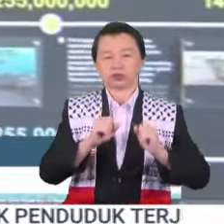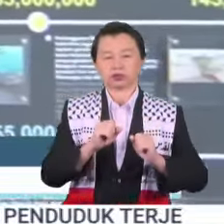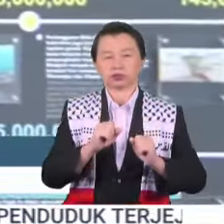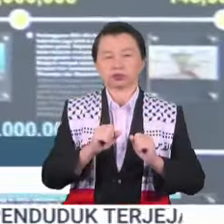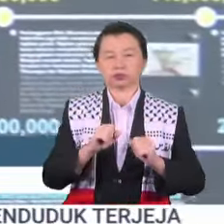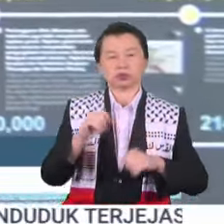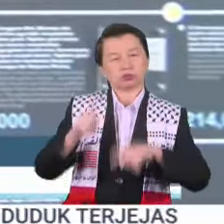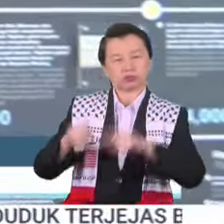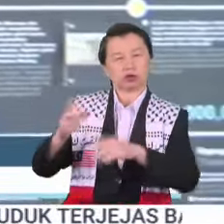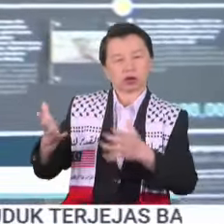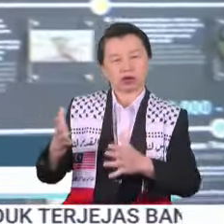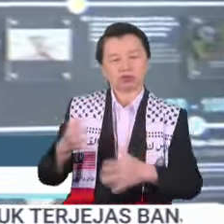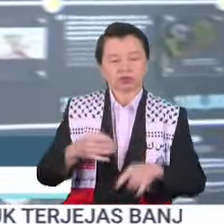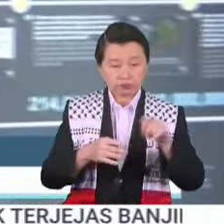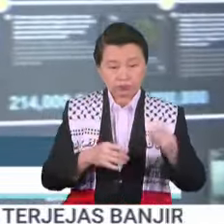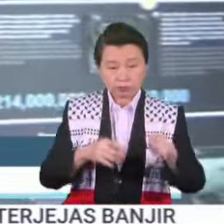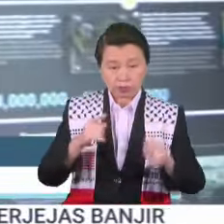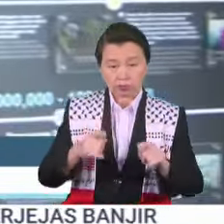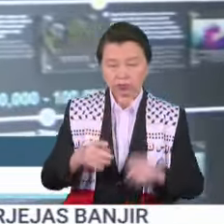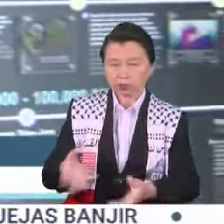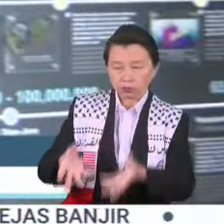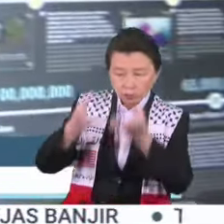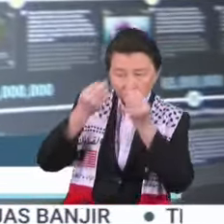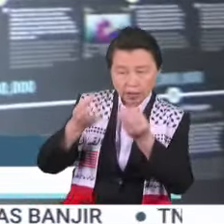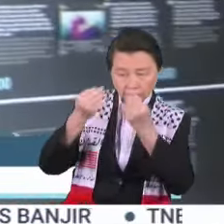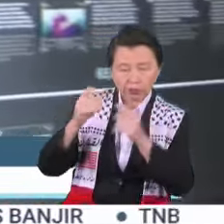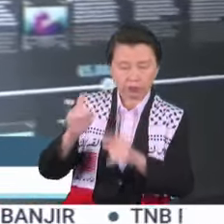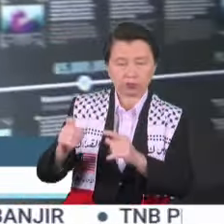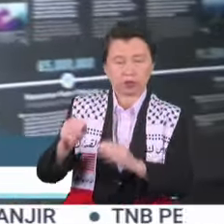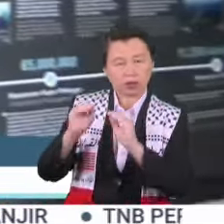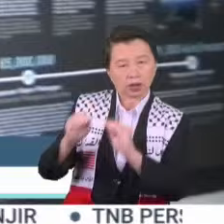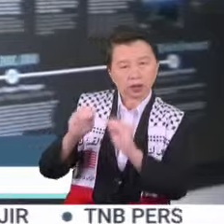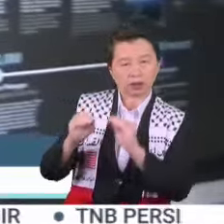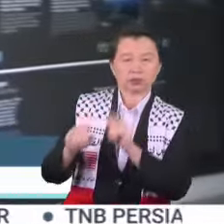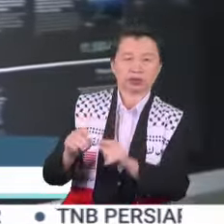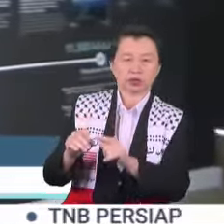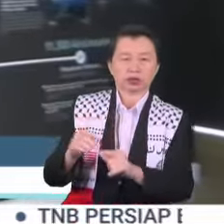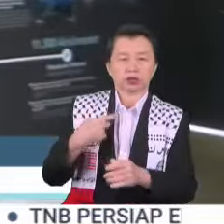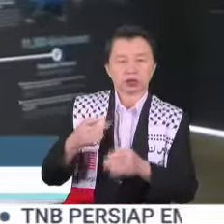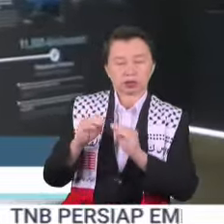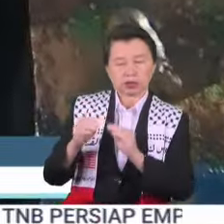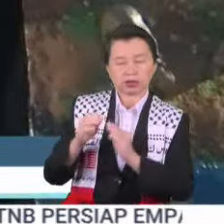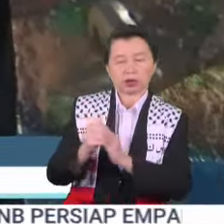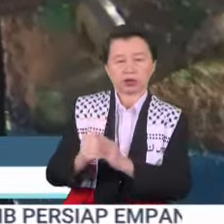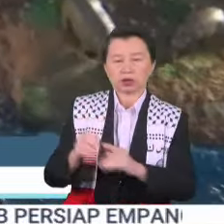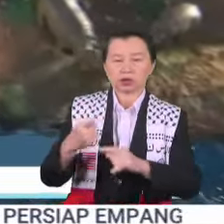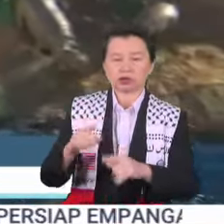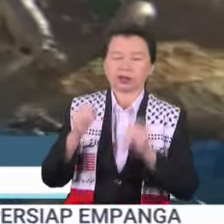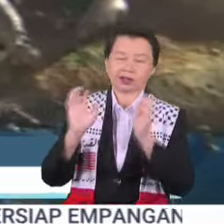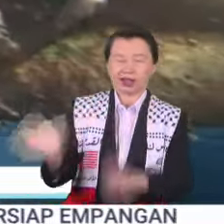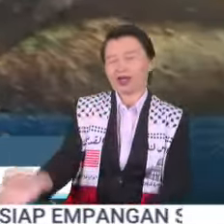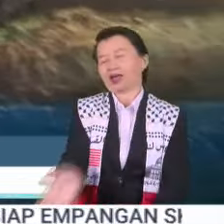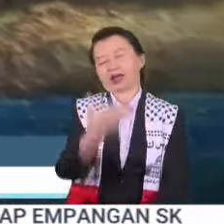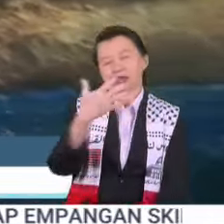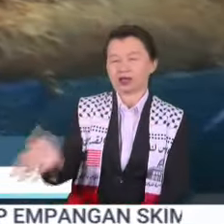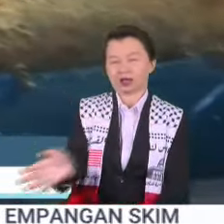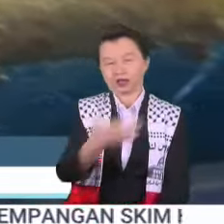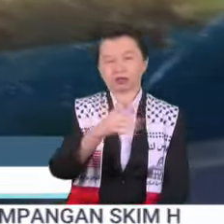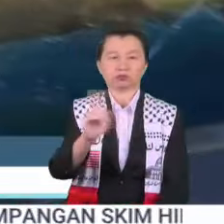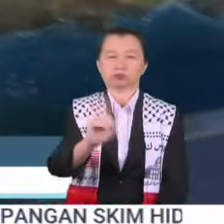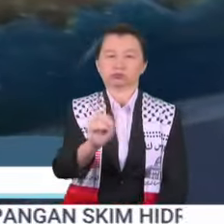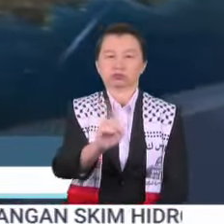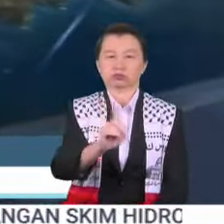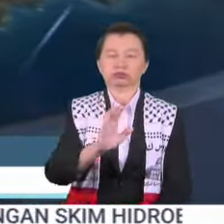attitude. Dan jadi benda ni perlu kita pelajari dan kita bentuk mereka ini dan kita bimbing. Dia tak boleh kita lepas macam tu, kena handhold mereka